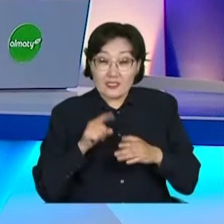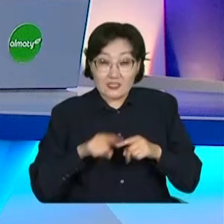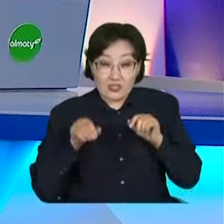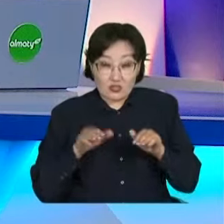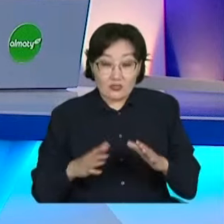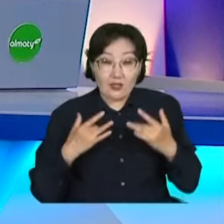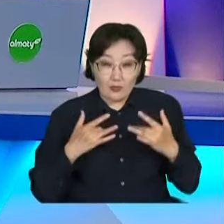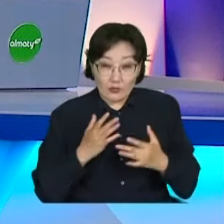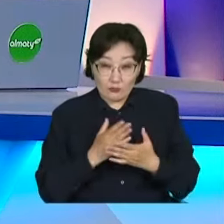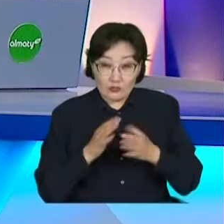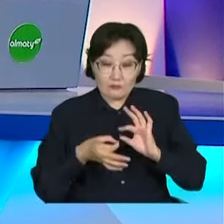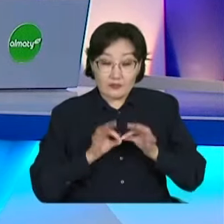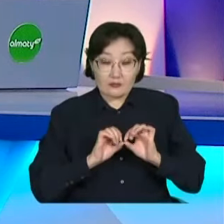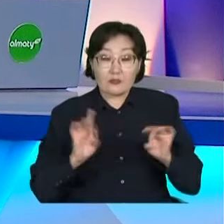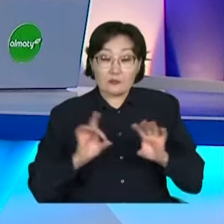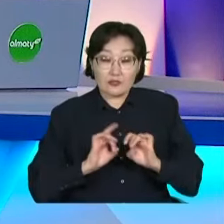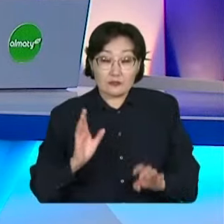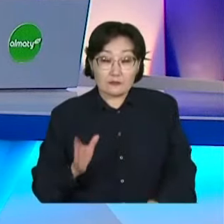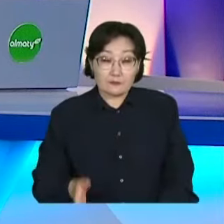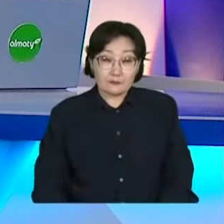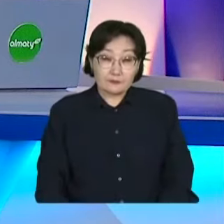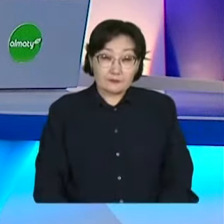талап етіп отыр. Тілшіміздің материалынан білейік.